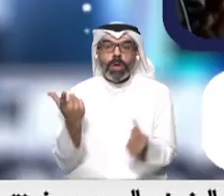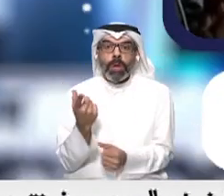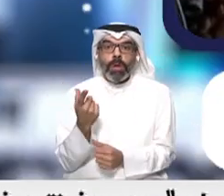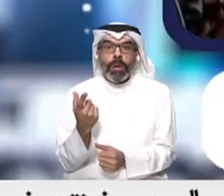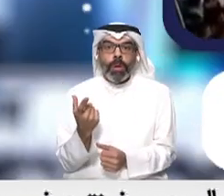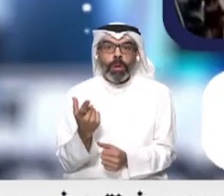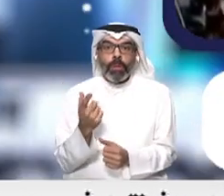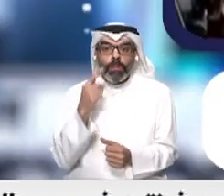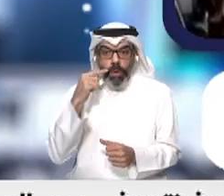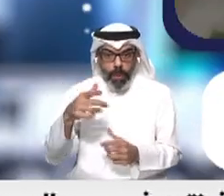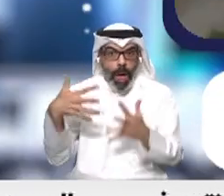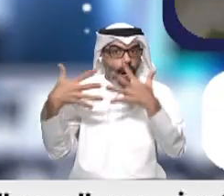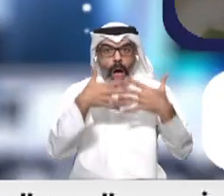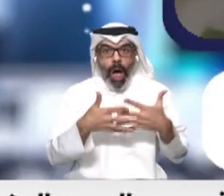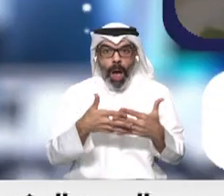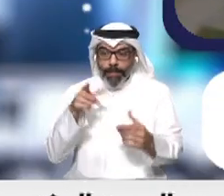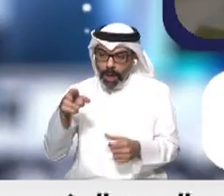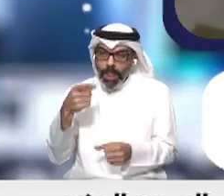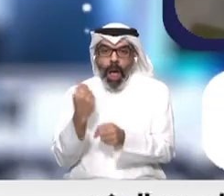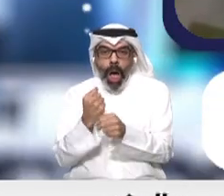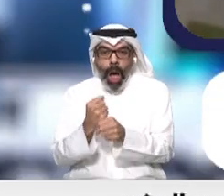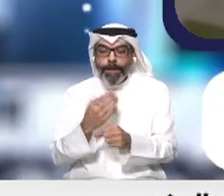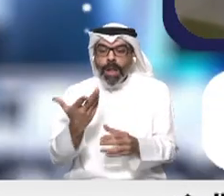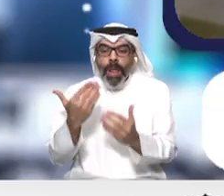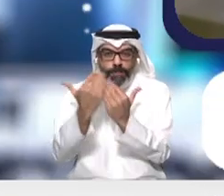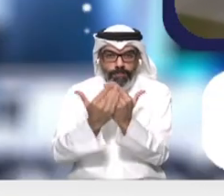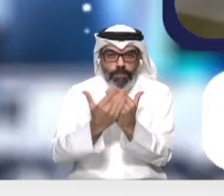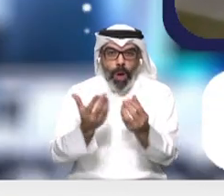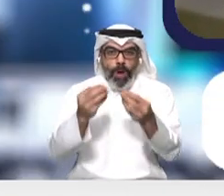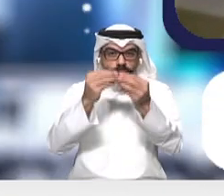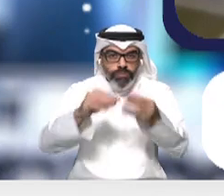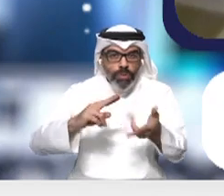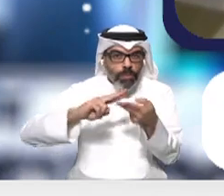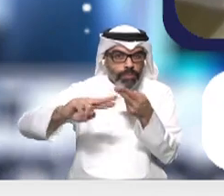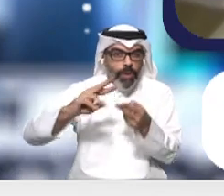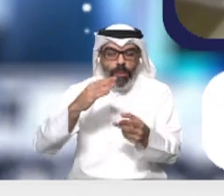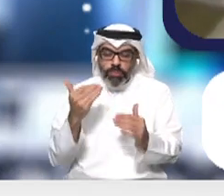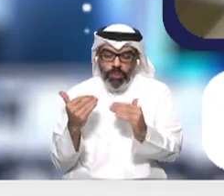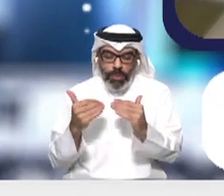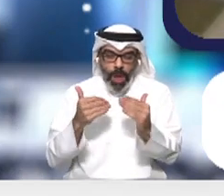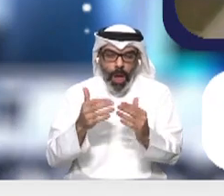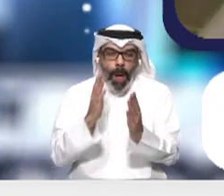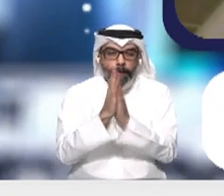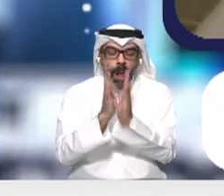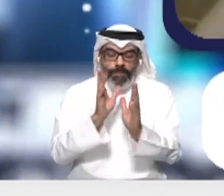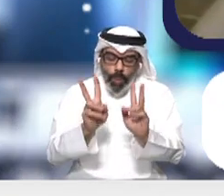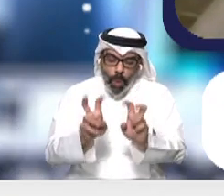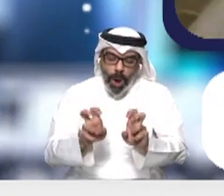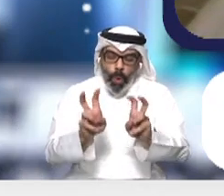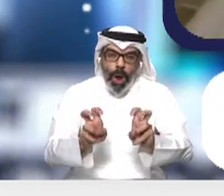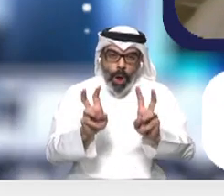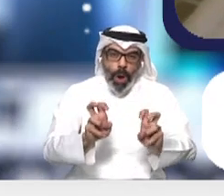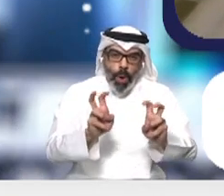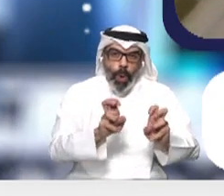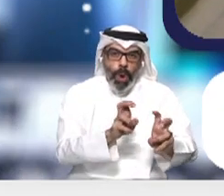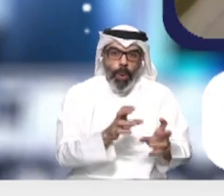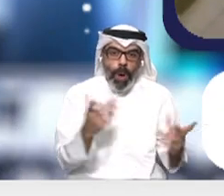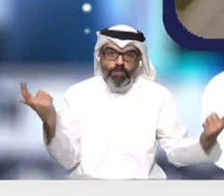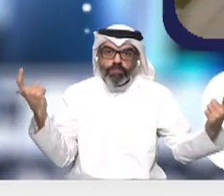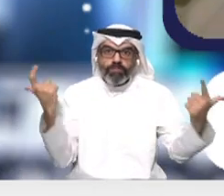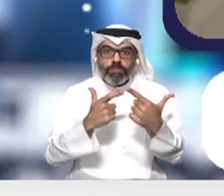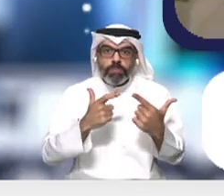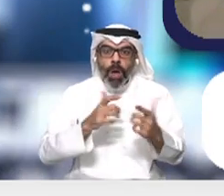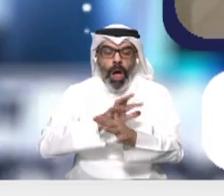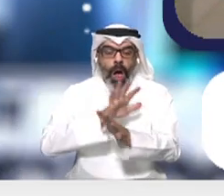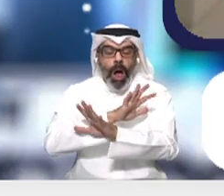الأمريكية يعني تدير هذا الملف باهتمام كبير حتى لا تصل المنطقة إلى حرب لا